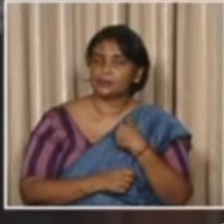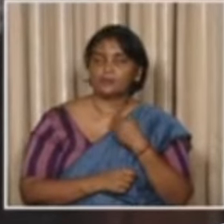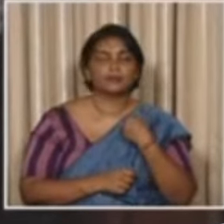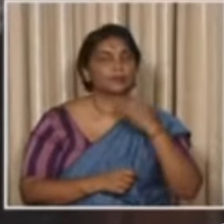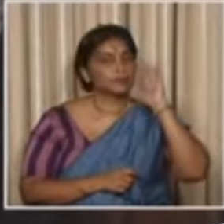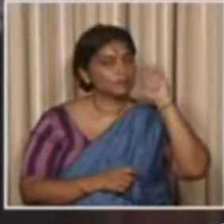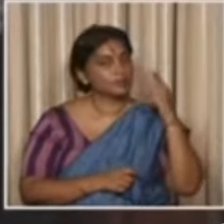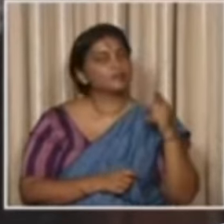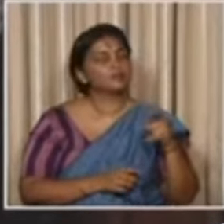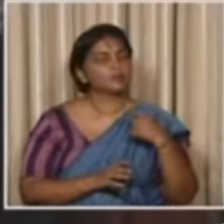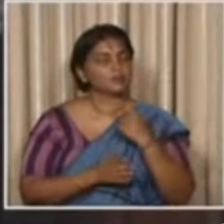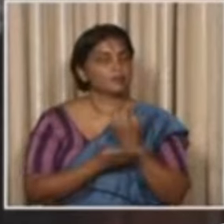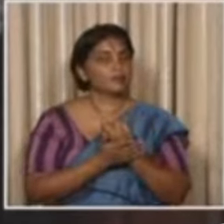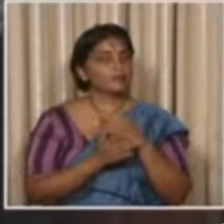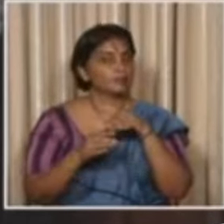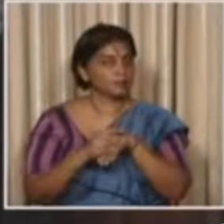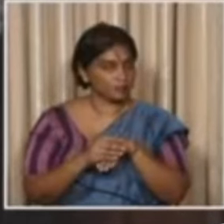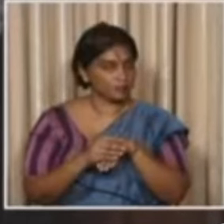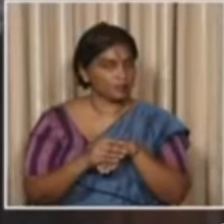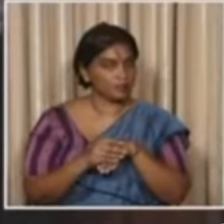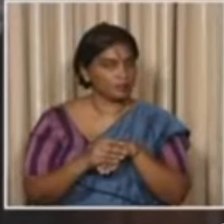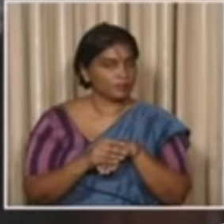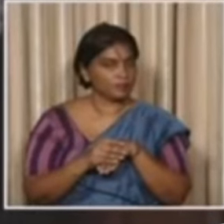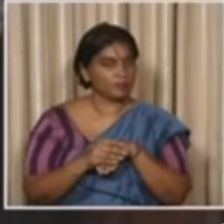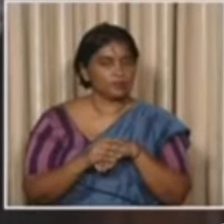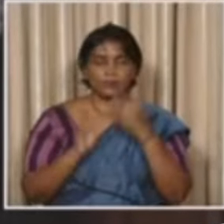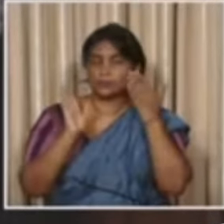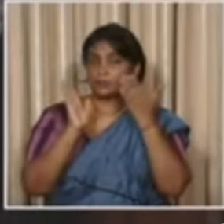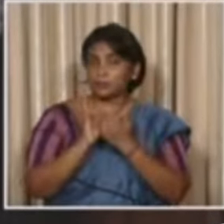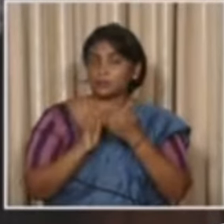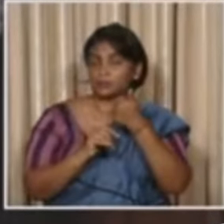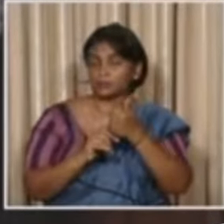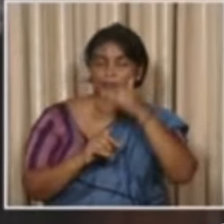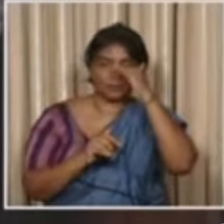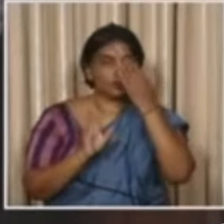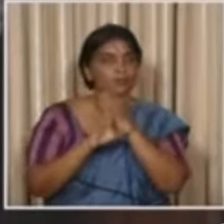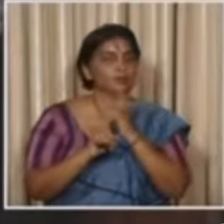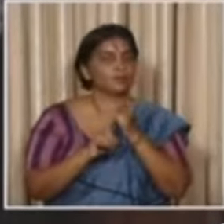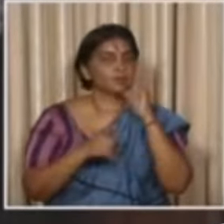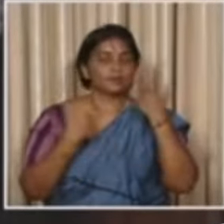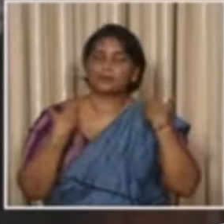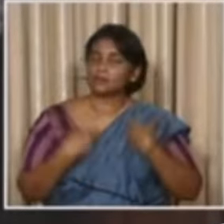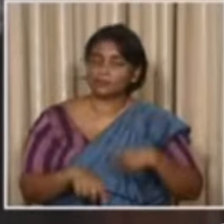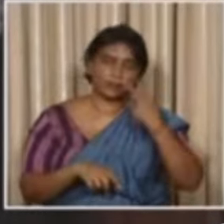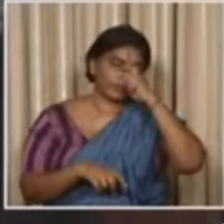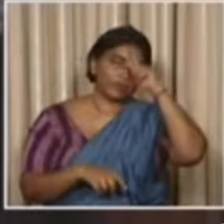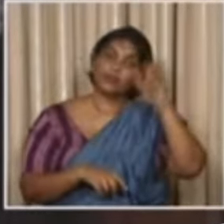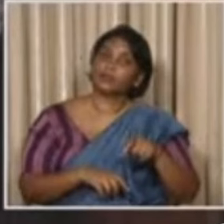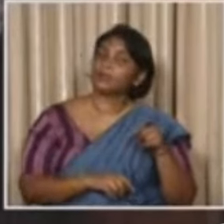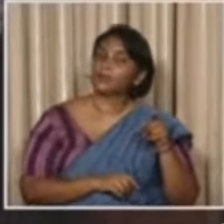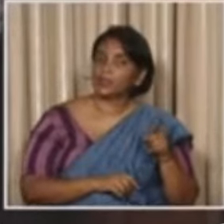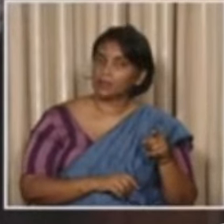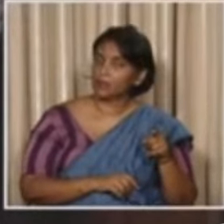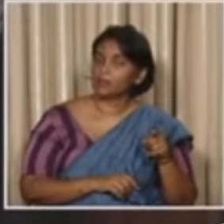විශේෂයෙන්ම ශ්‍රී ලංකා පොදු ජන පෙරමුණේ ආකර්ශනීය නායකයා අපේ හිටපු ජනාධිපති මහින්ද රාජපක්ෂ මැතිතුමා